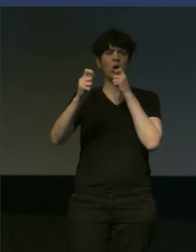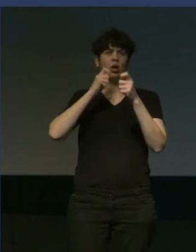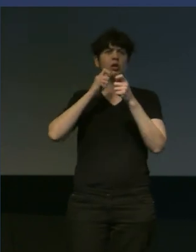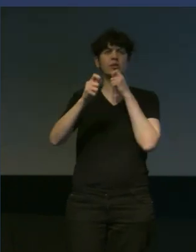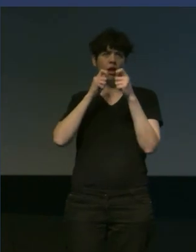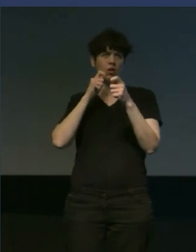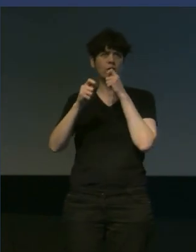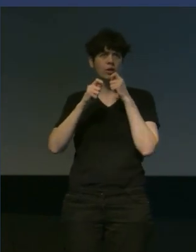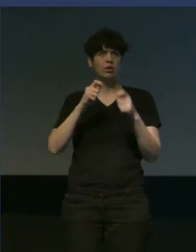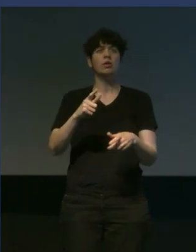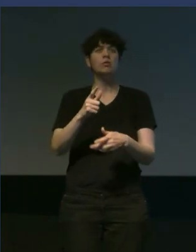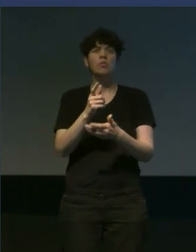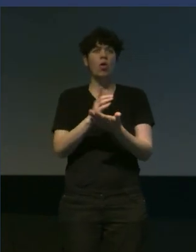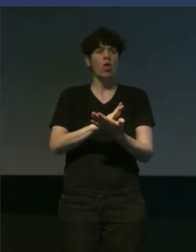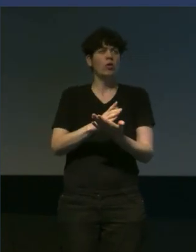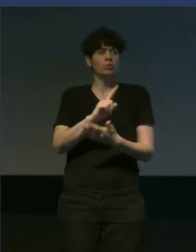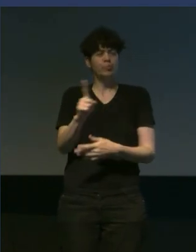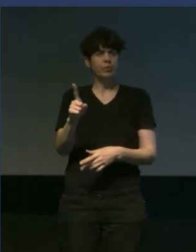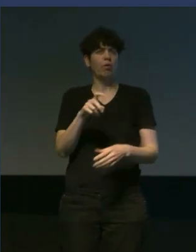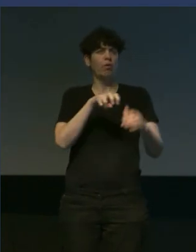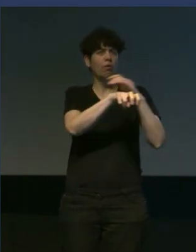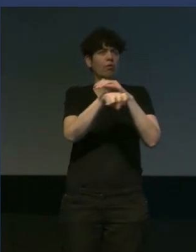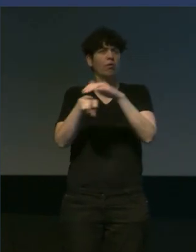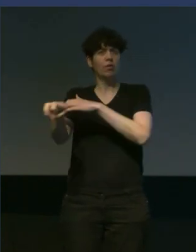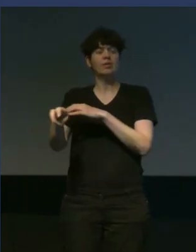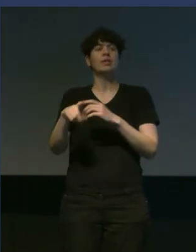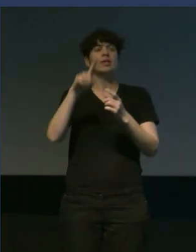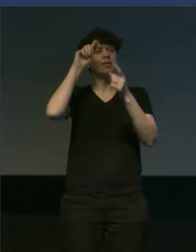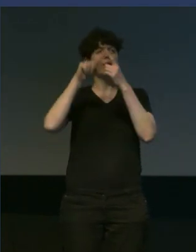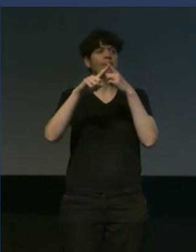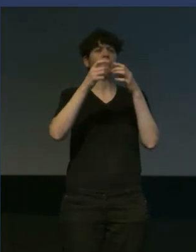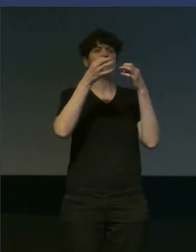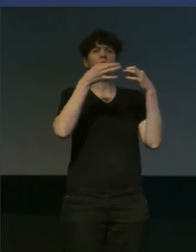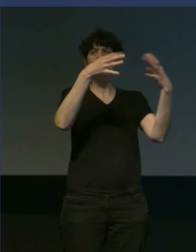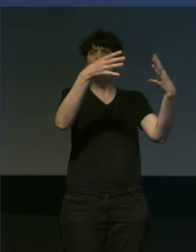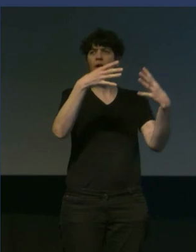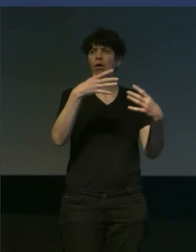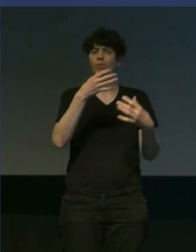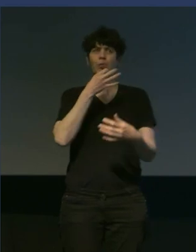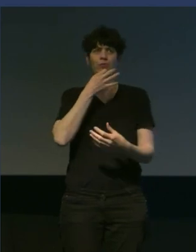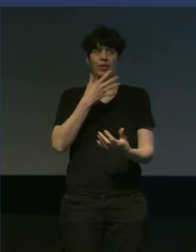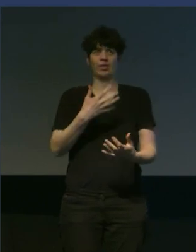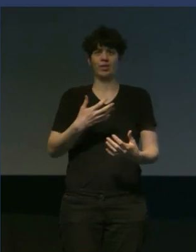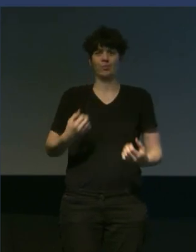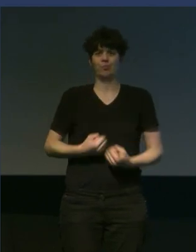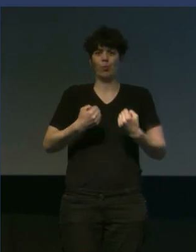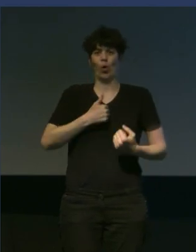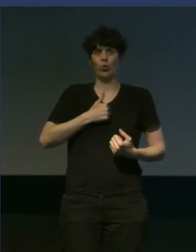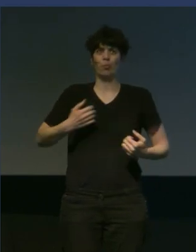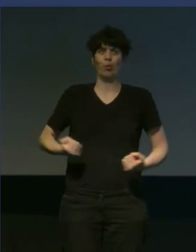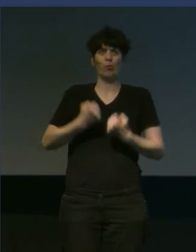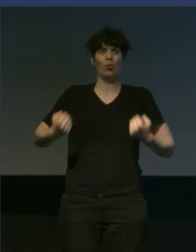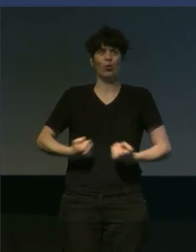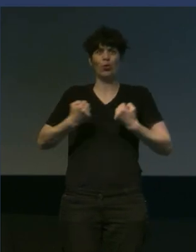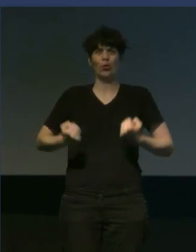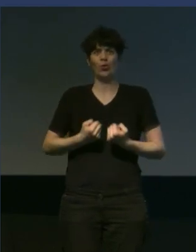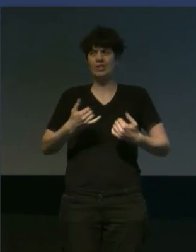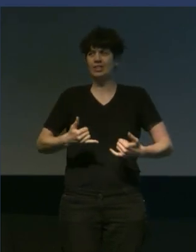pas. Pour parler du climat, justement, j'en profite pour faire un peu d'autopromo de